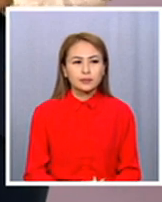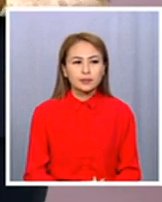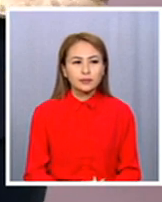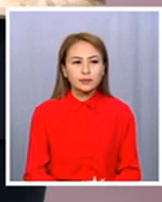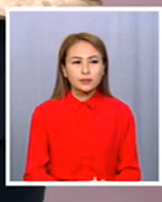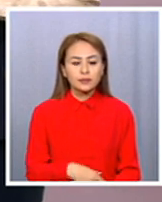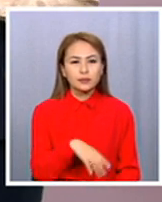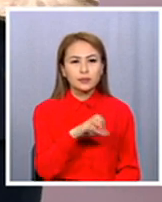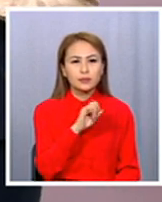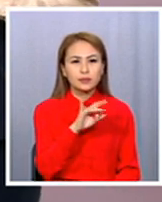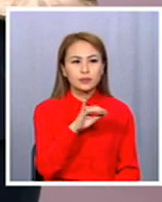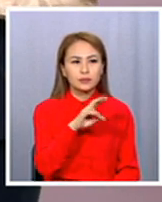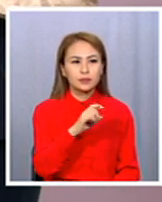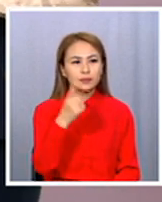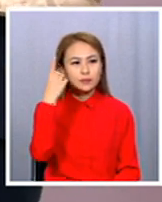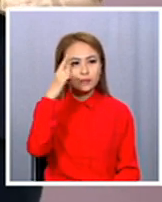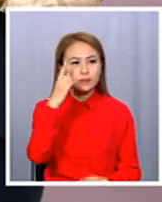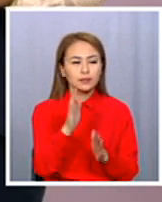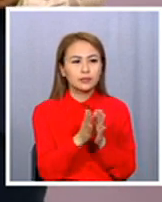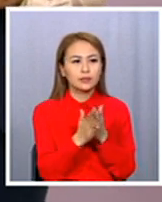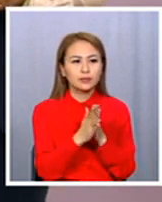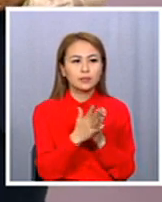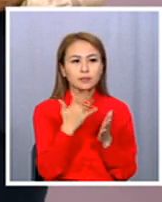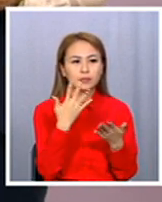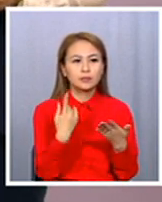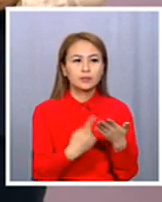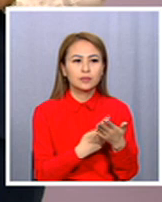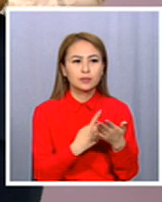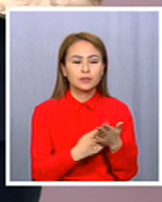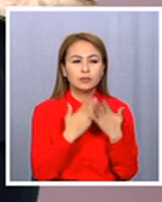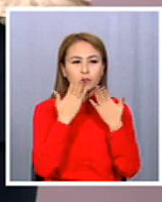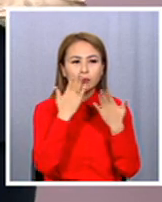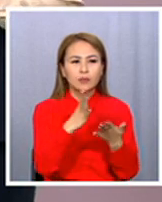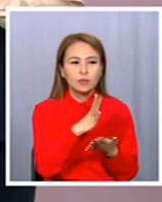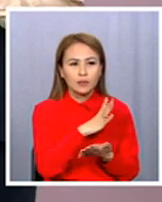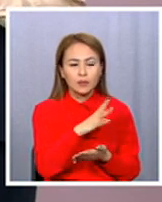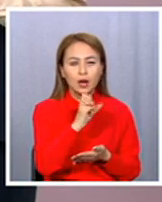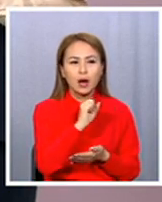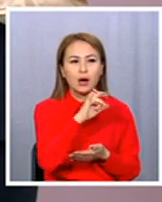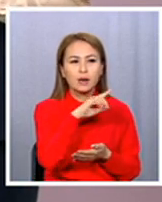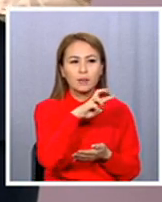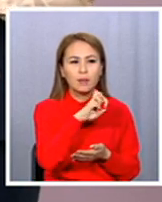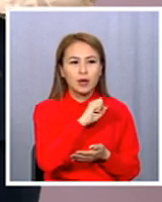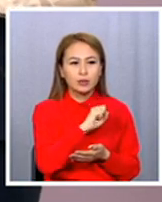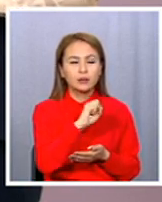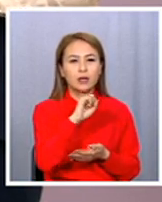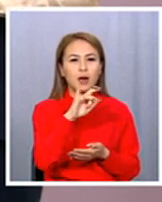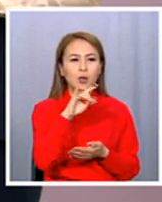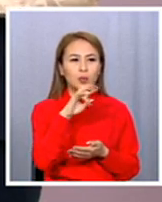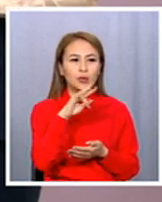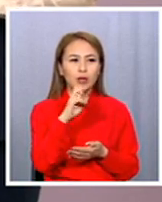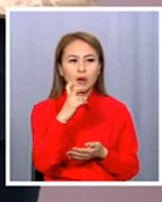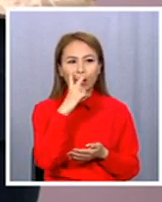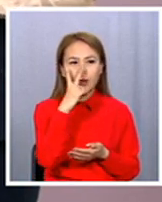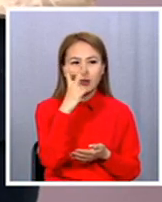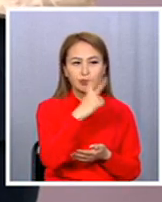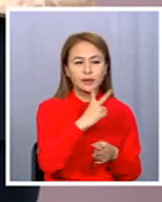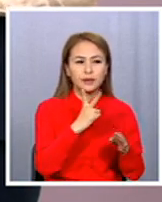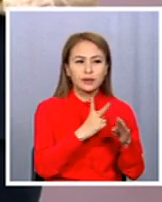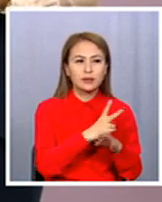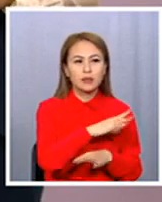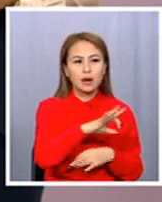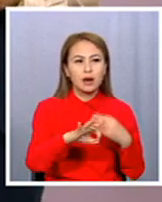құрастырайық. Аруна ертегілер кітабының 5 бетін оқыды. Ал Арман Арунаға қарағанда 2